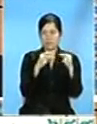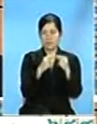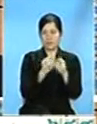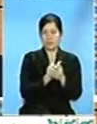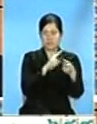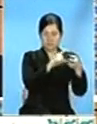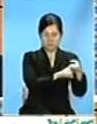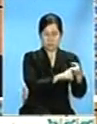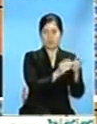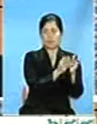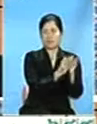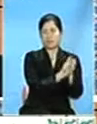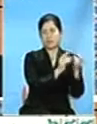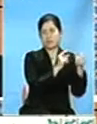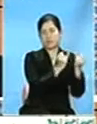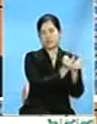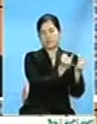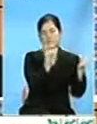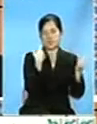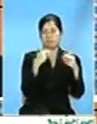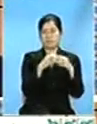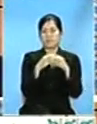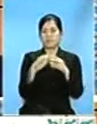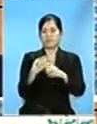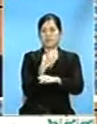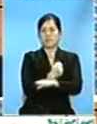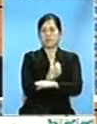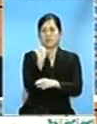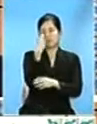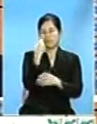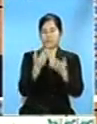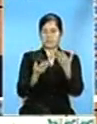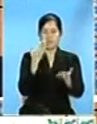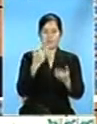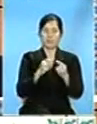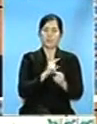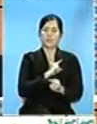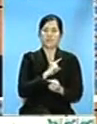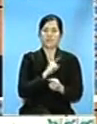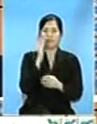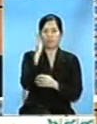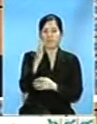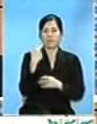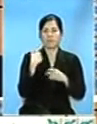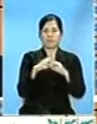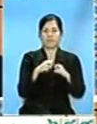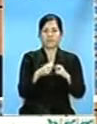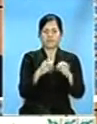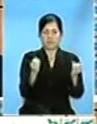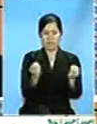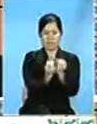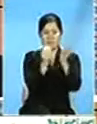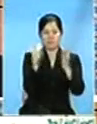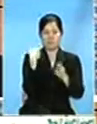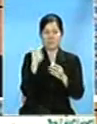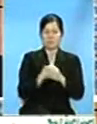ส.ส.และส.ว.โดยมีพรรคการเมืองเป็นเจ้าภาพก็จะเกิดอันตรายขึ้นกับระบบการปกครองของประเ